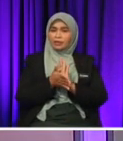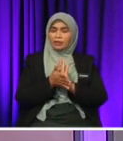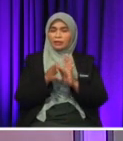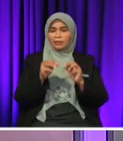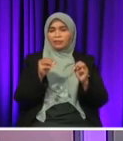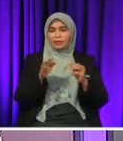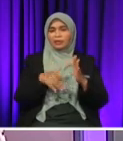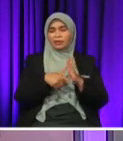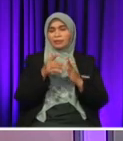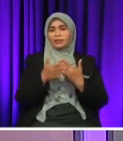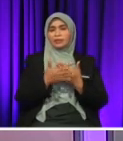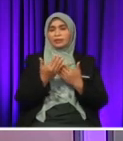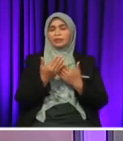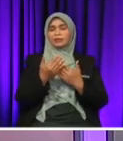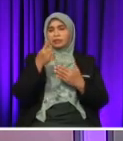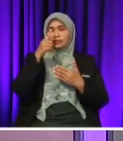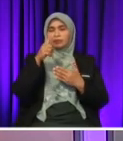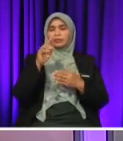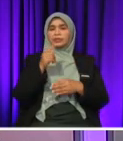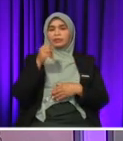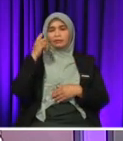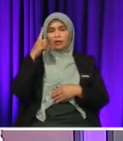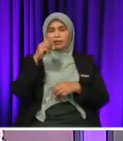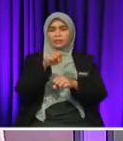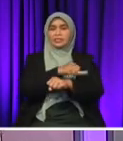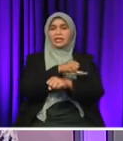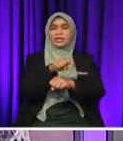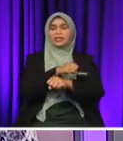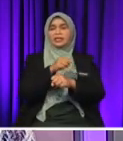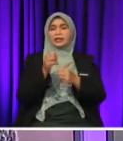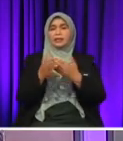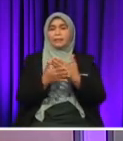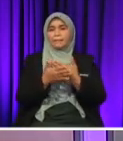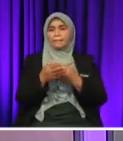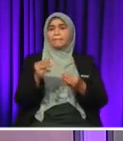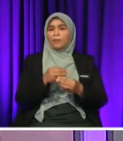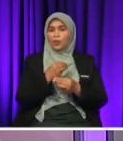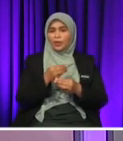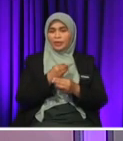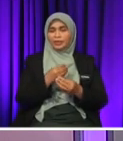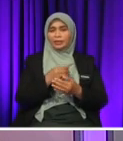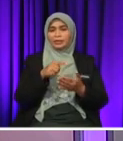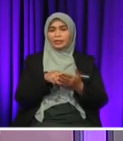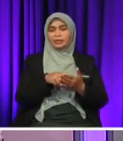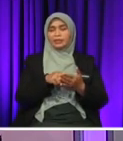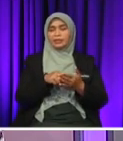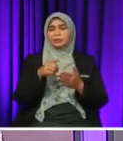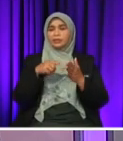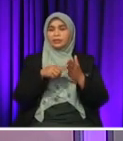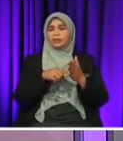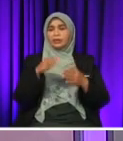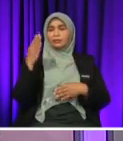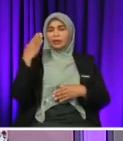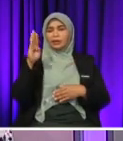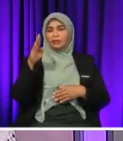rangkap saja model ini Sebab Dia saja Ini dia mudah dipaham dan menunjukkan bahwa Adakah dengan